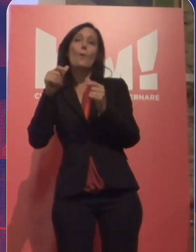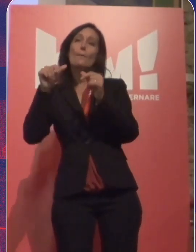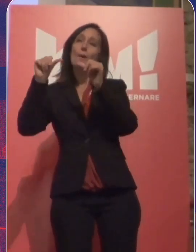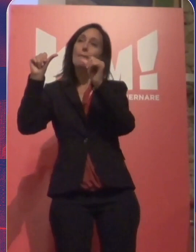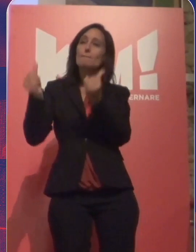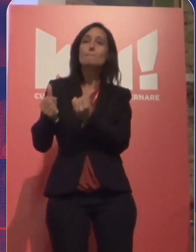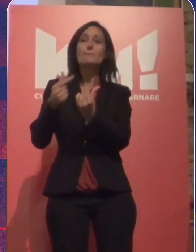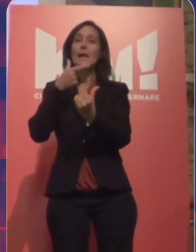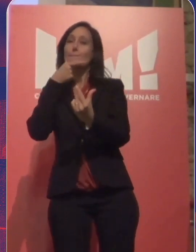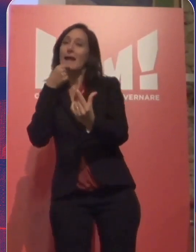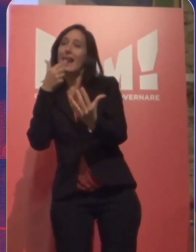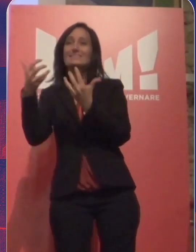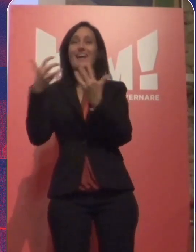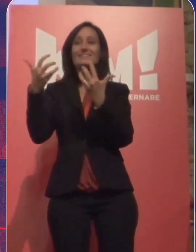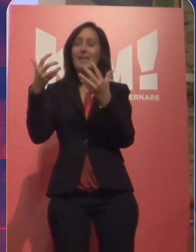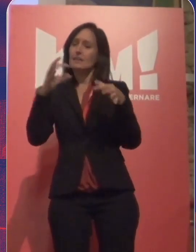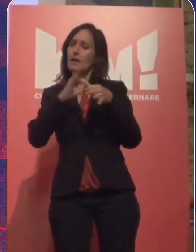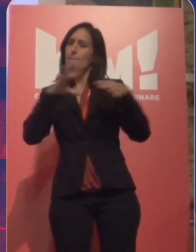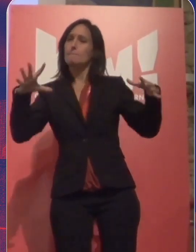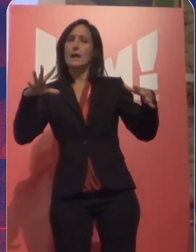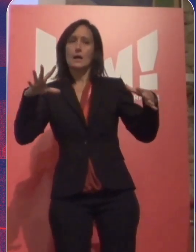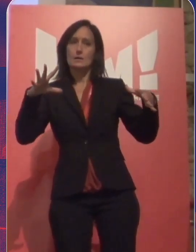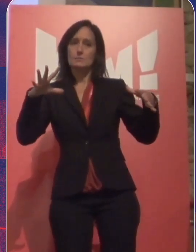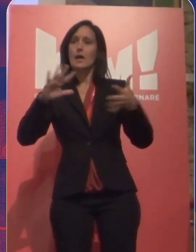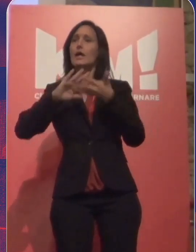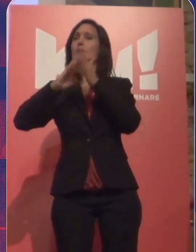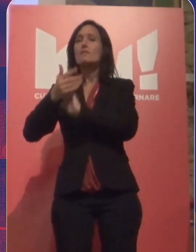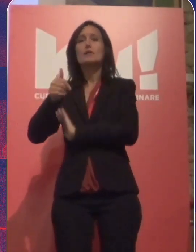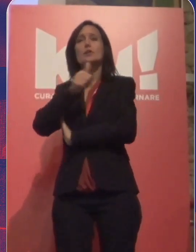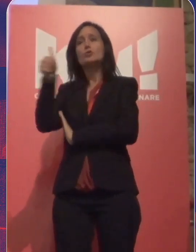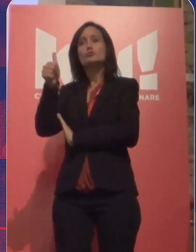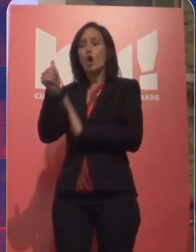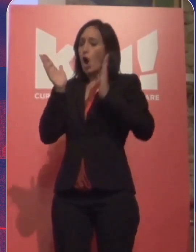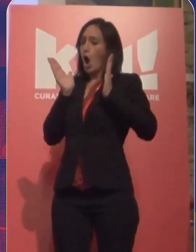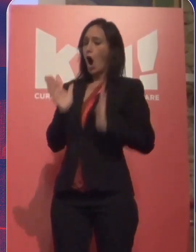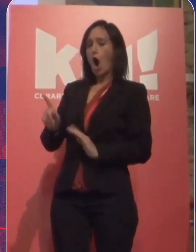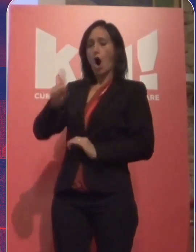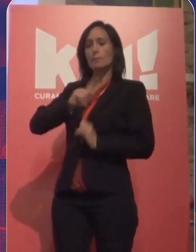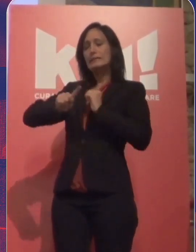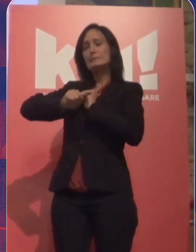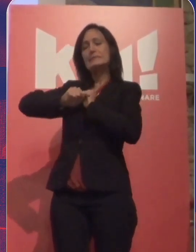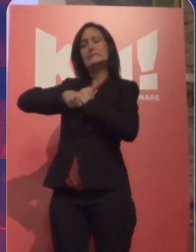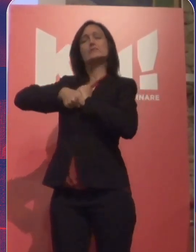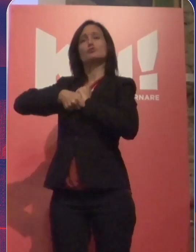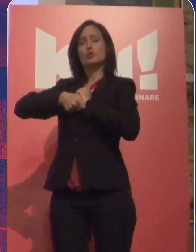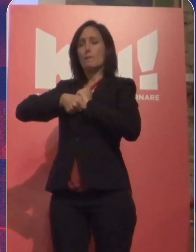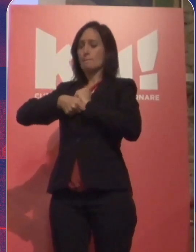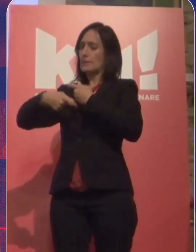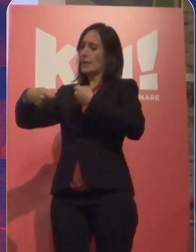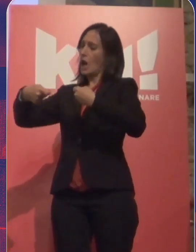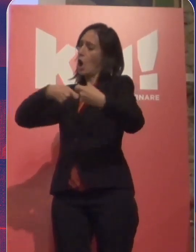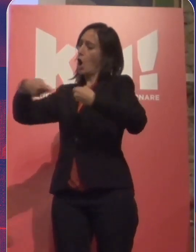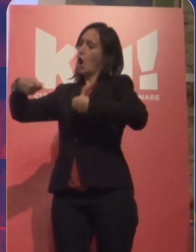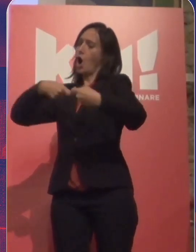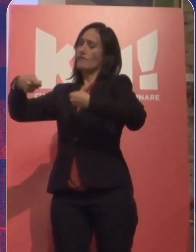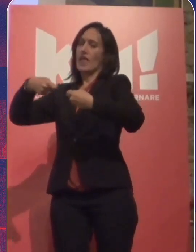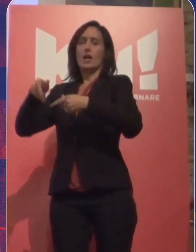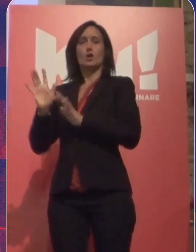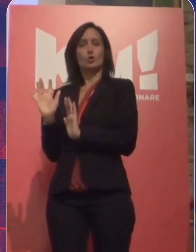governo disciplinare del corpo che contrasta l'esperienza